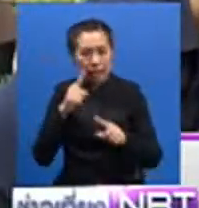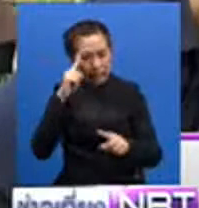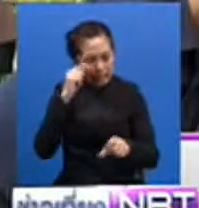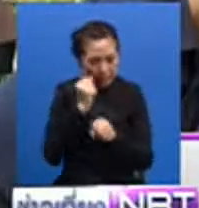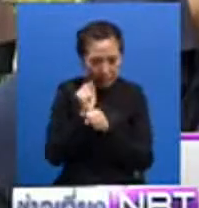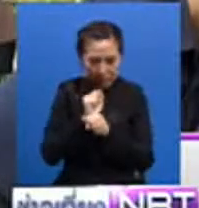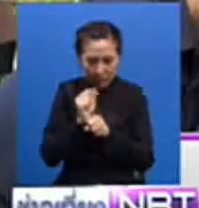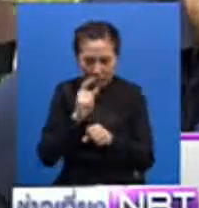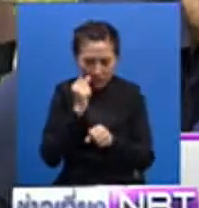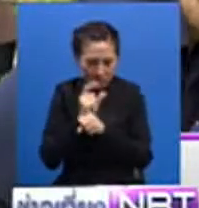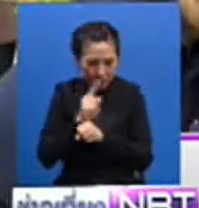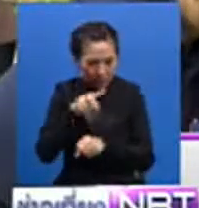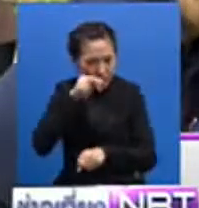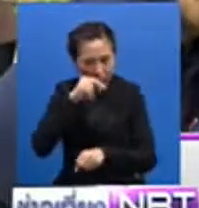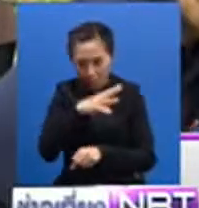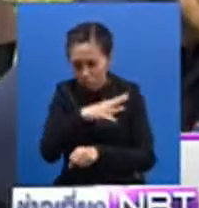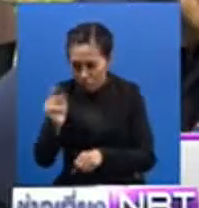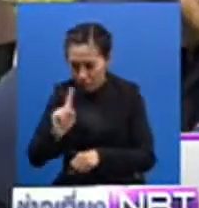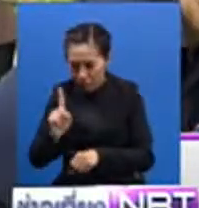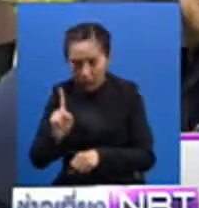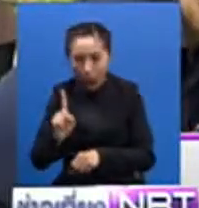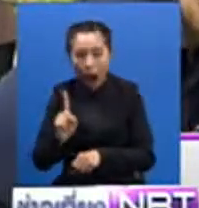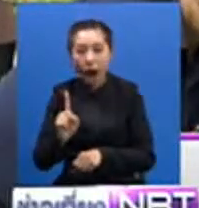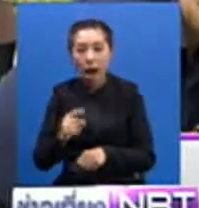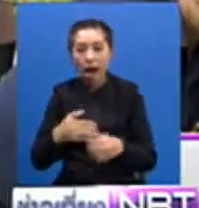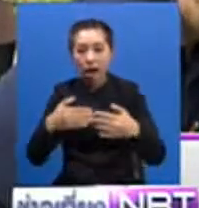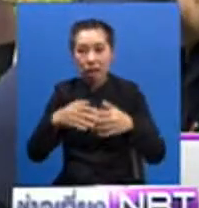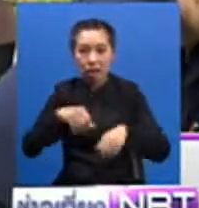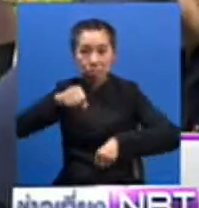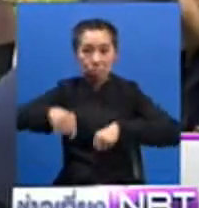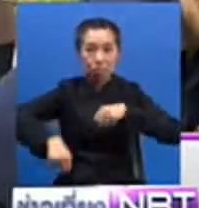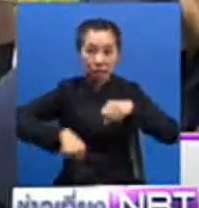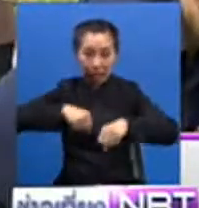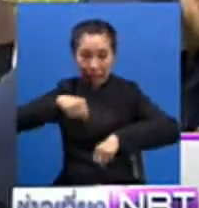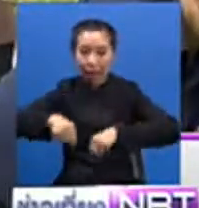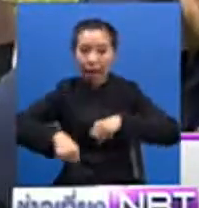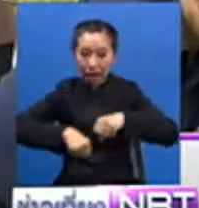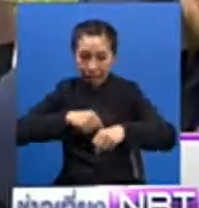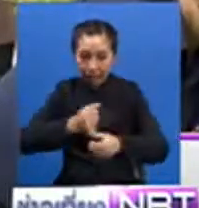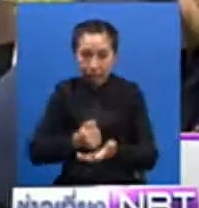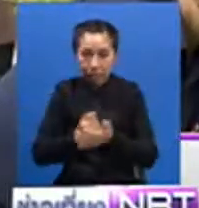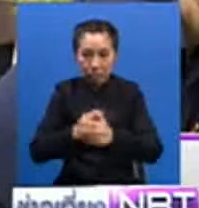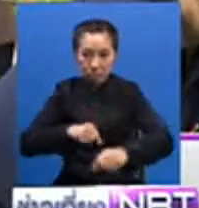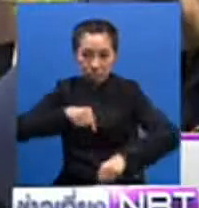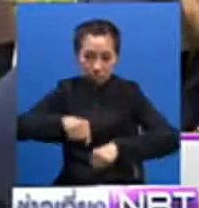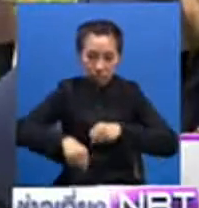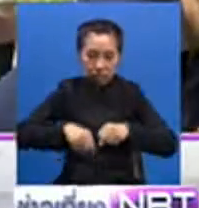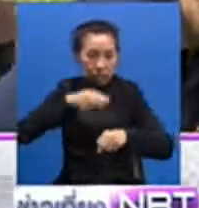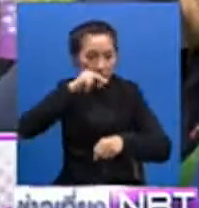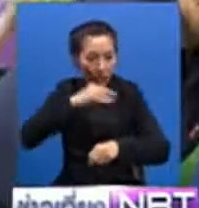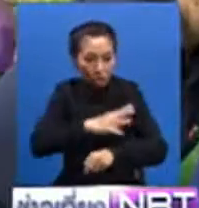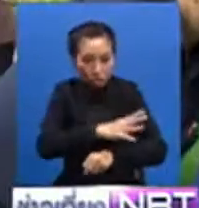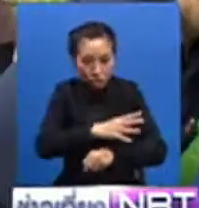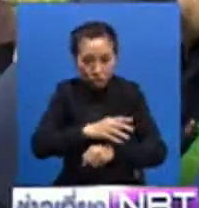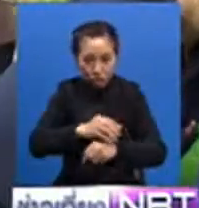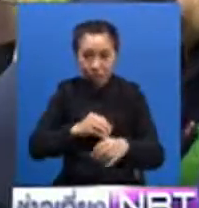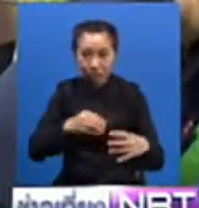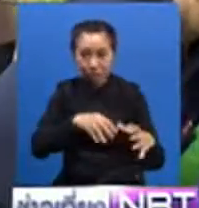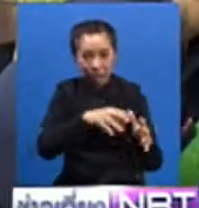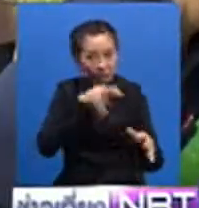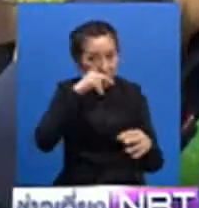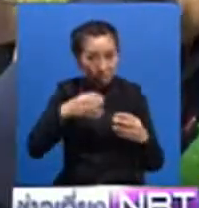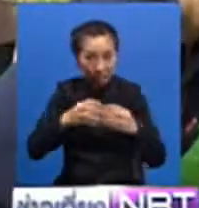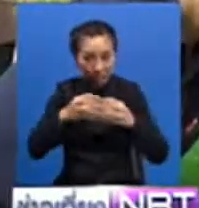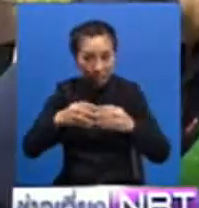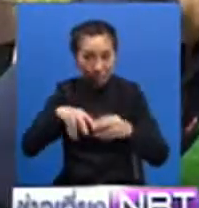าคนปั่นจักรยานมันก็จะต้องใช้น้ำได้ก็ออกมาจักรยานก็เอาแทงไว้ตร